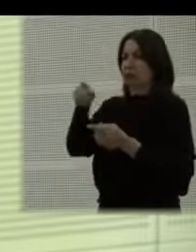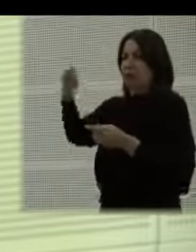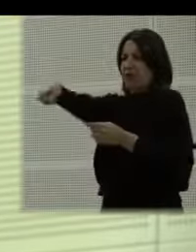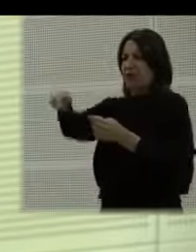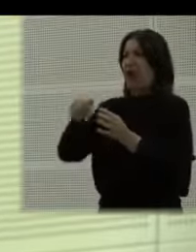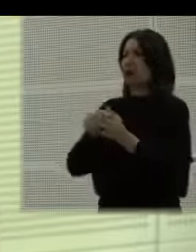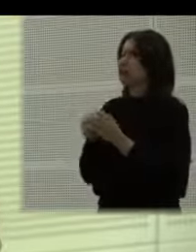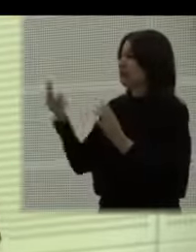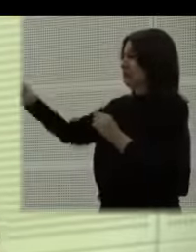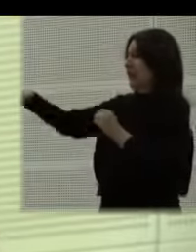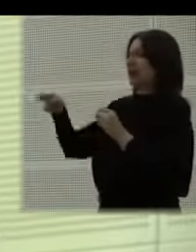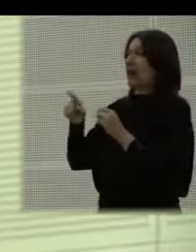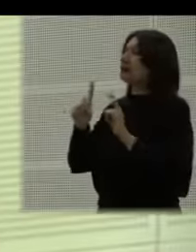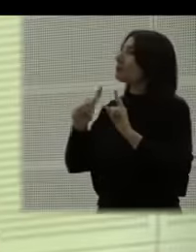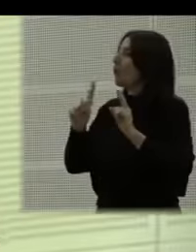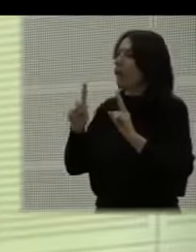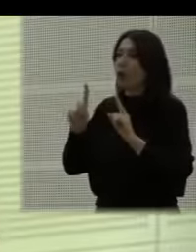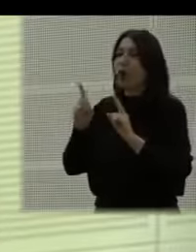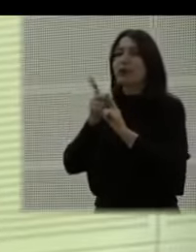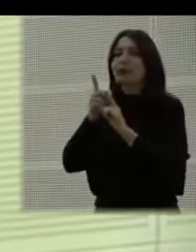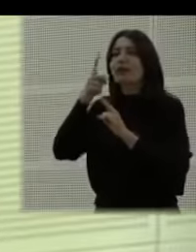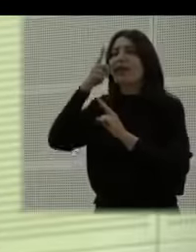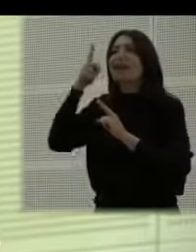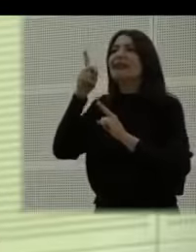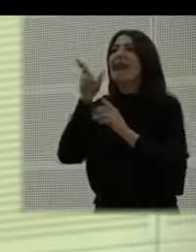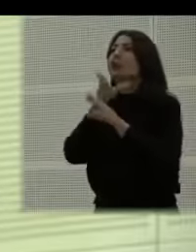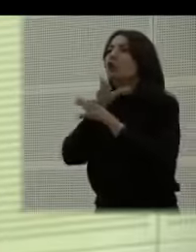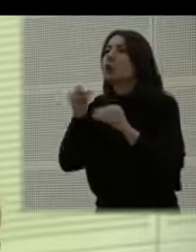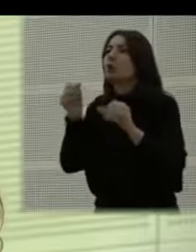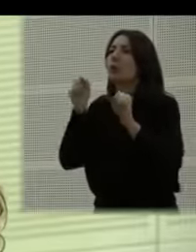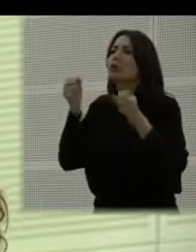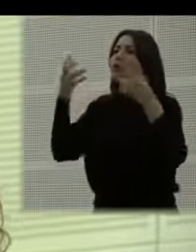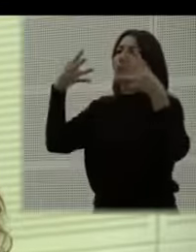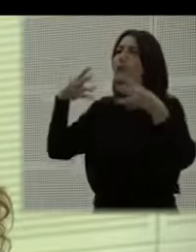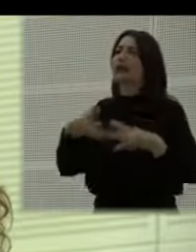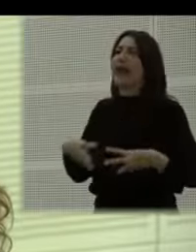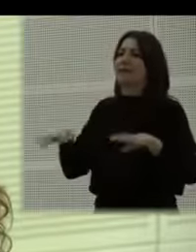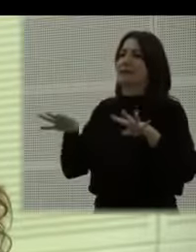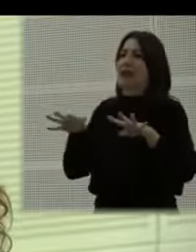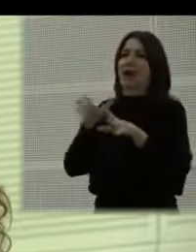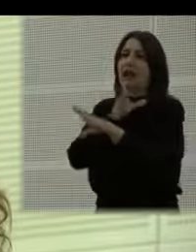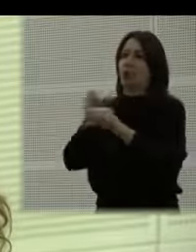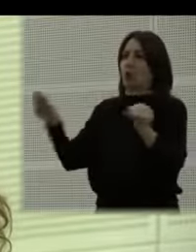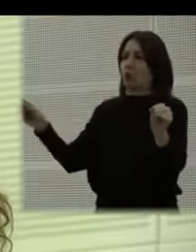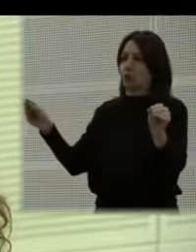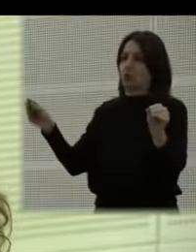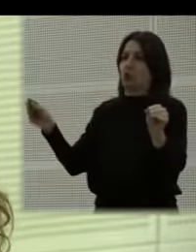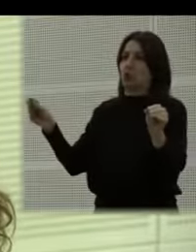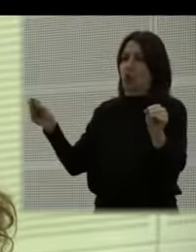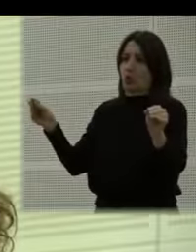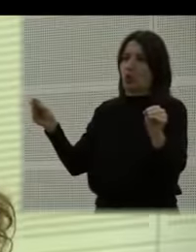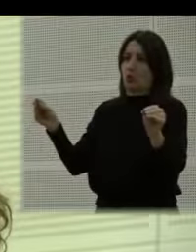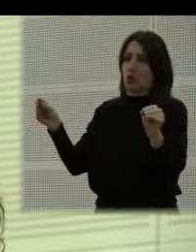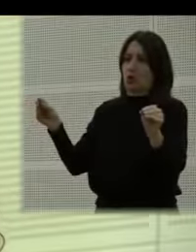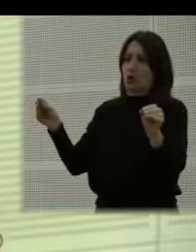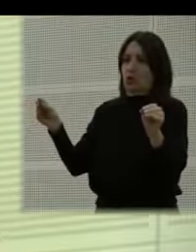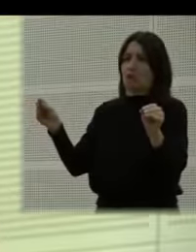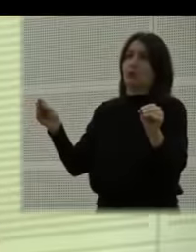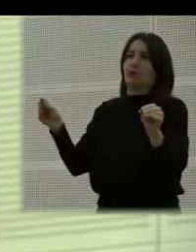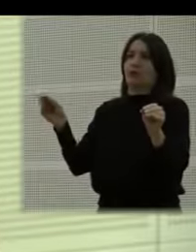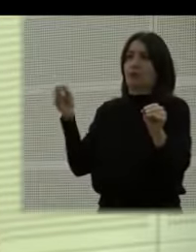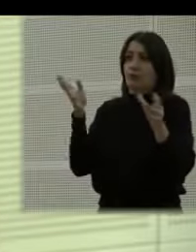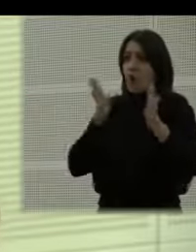l'idea che tutti possiamo realizzarci, tutti, perché c'è un